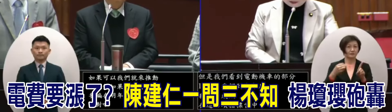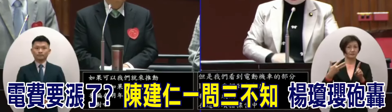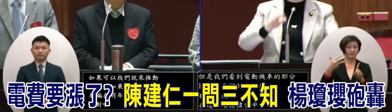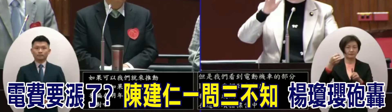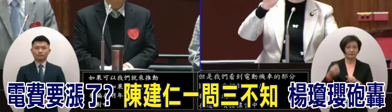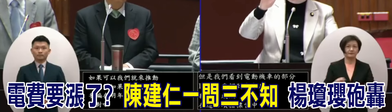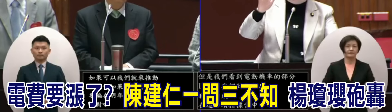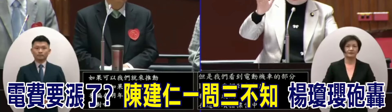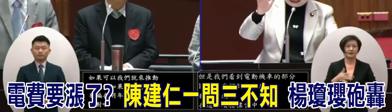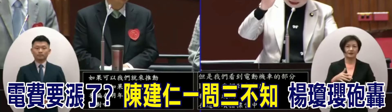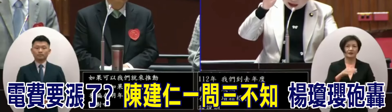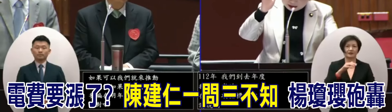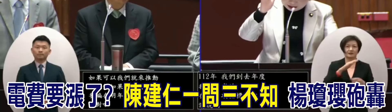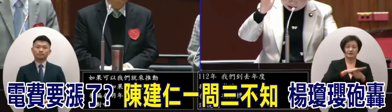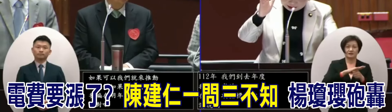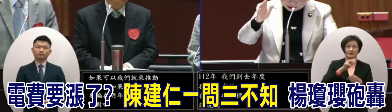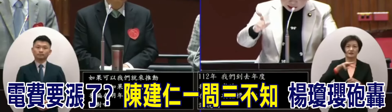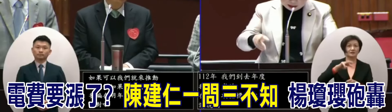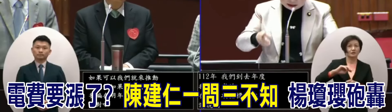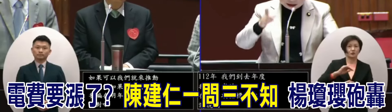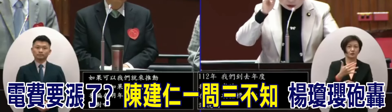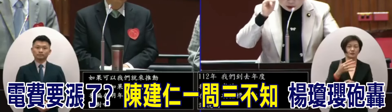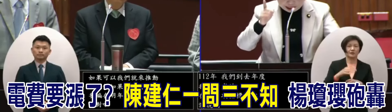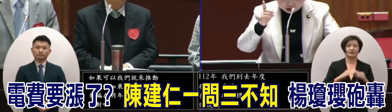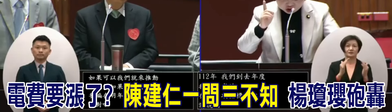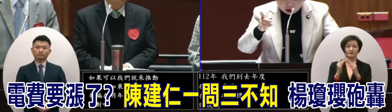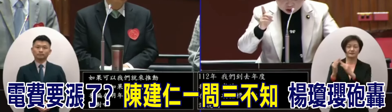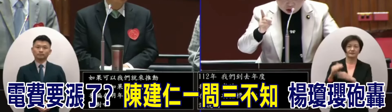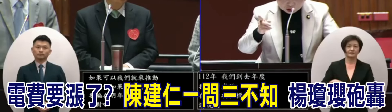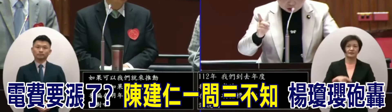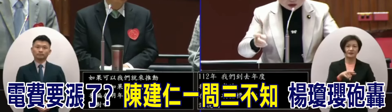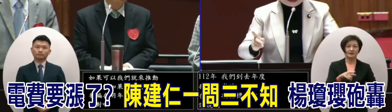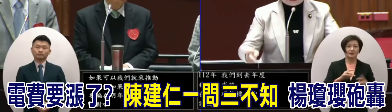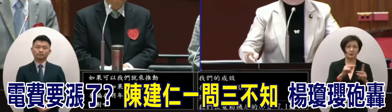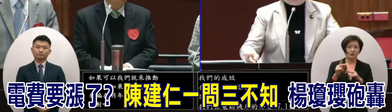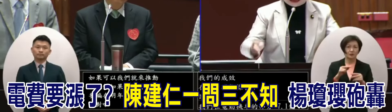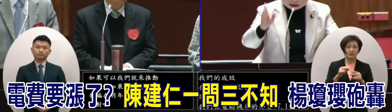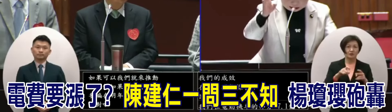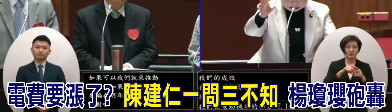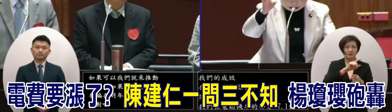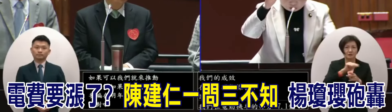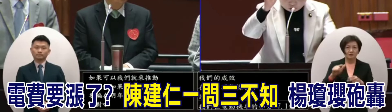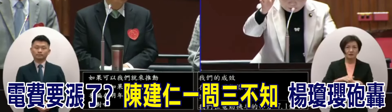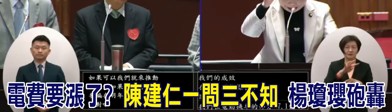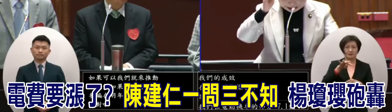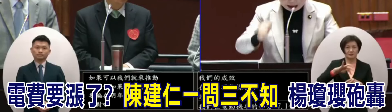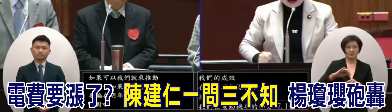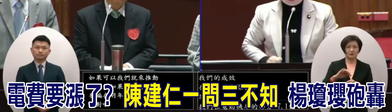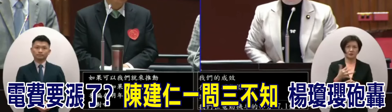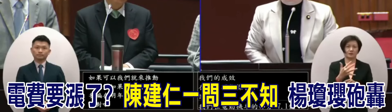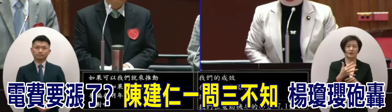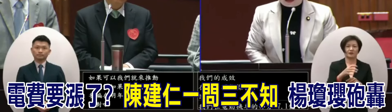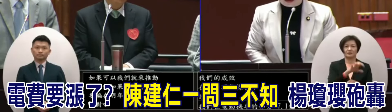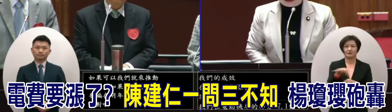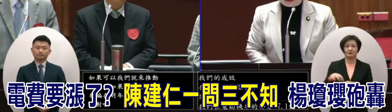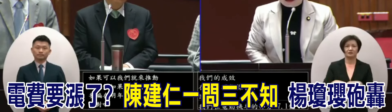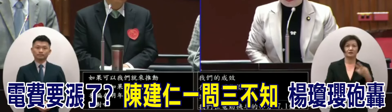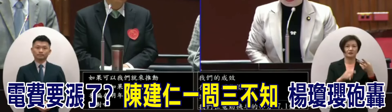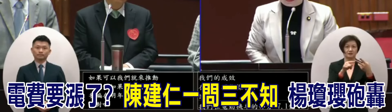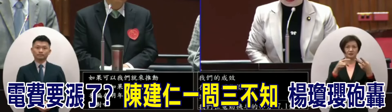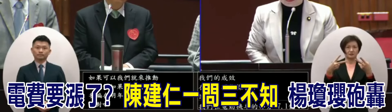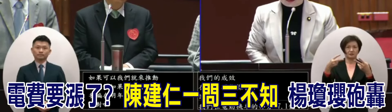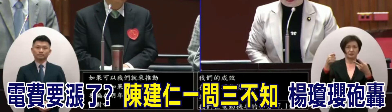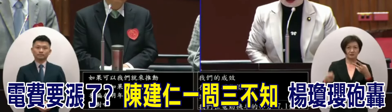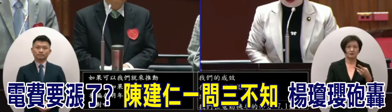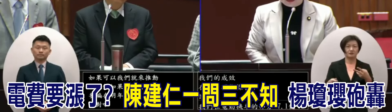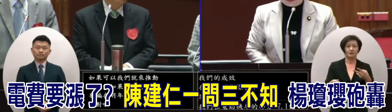分呢补助3500家的2.1亿，你的维修工具建制4500家2.2亿，现在目